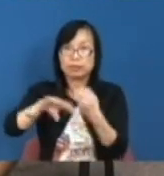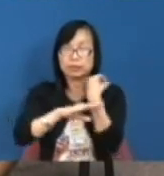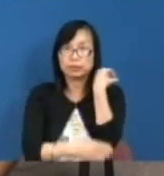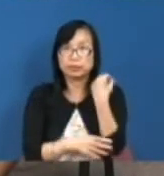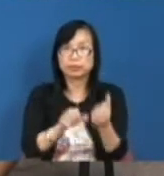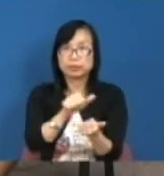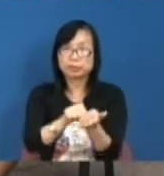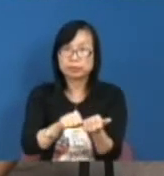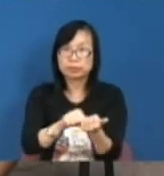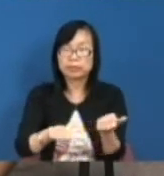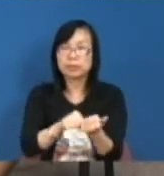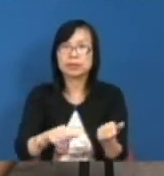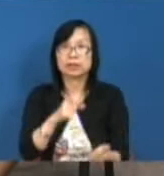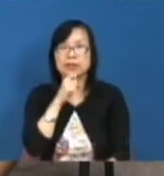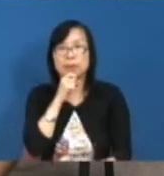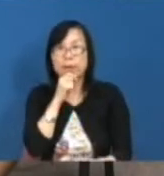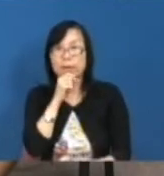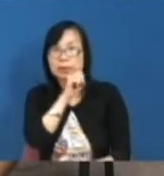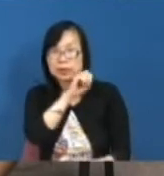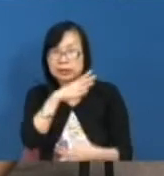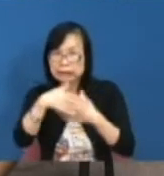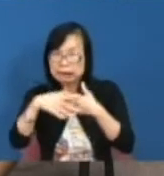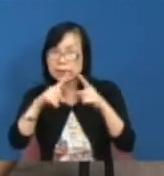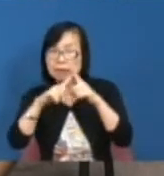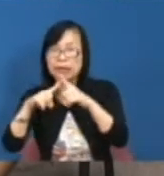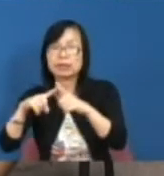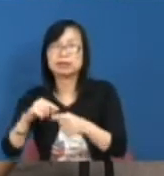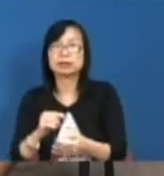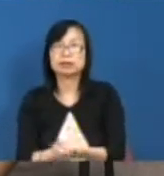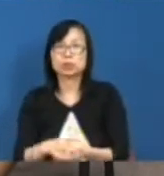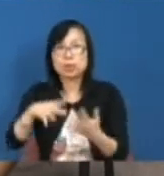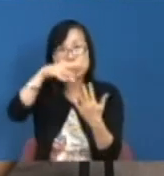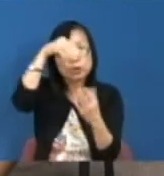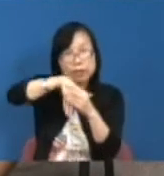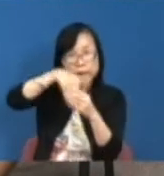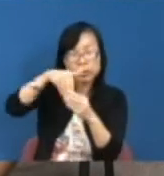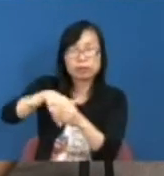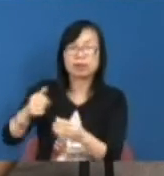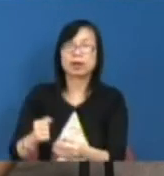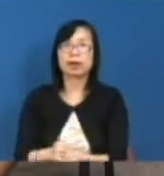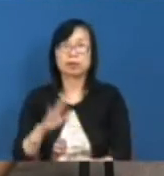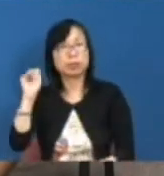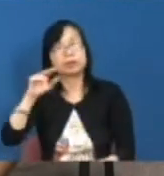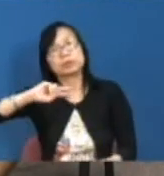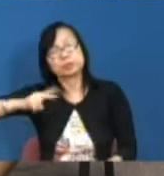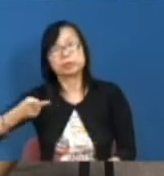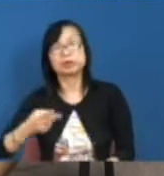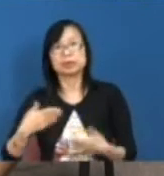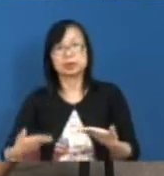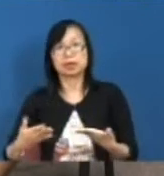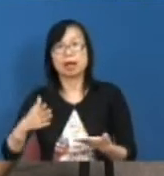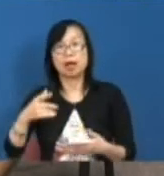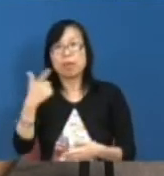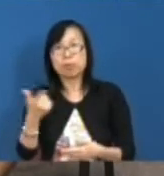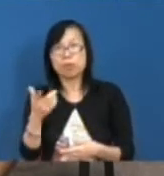嗰啲有民意基礎嘅，嗰五個人就算係呢個保守派咧選咗之後咧，佢都會轉變嘅。咁而家我哋多咗五